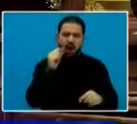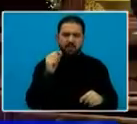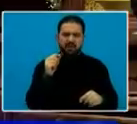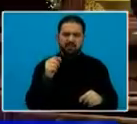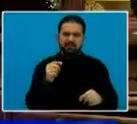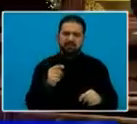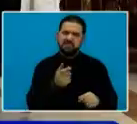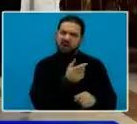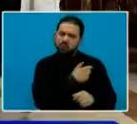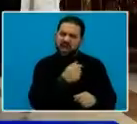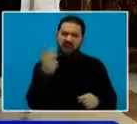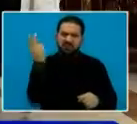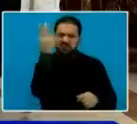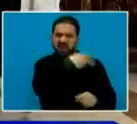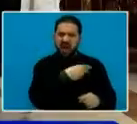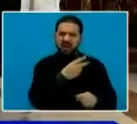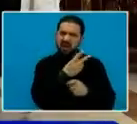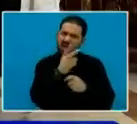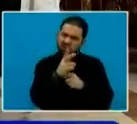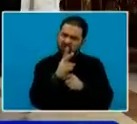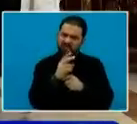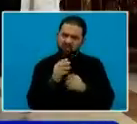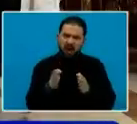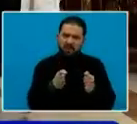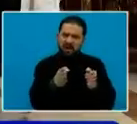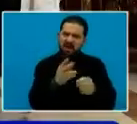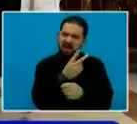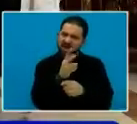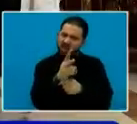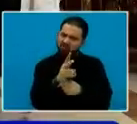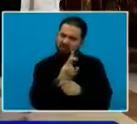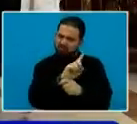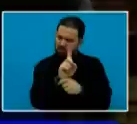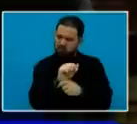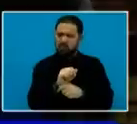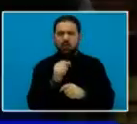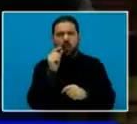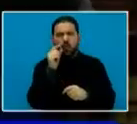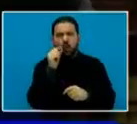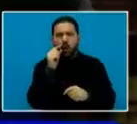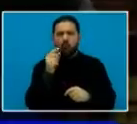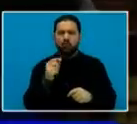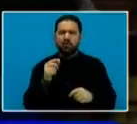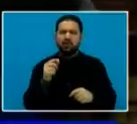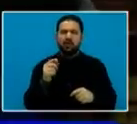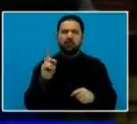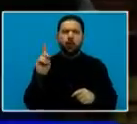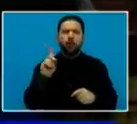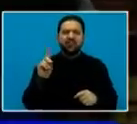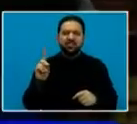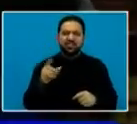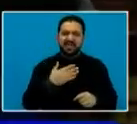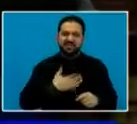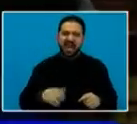suplimentară s-ar putea să ia pe că e greșit. Însă, omul duhovnicesc nu caută să placă celorlalți, ci lui